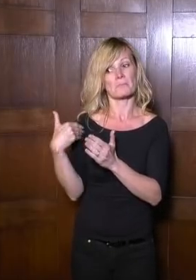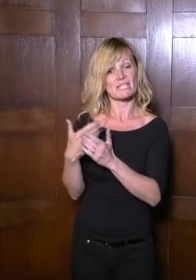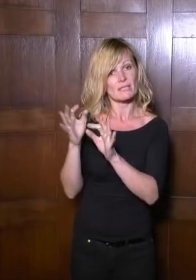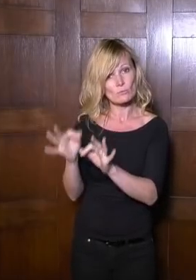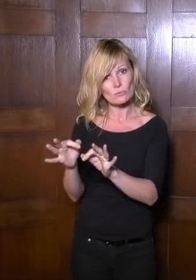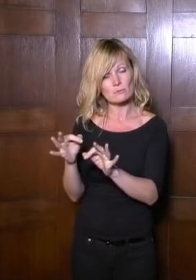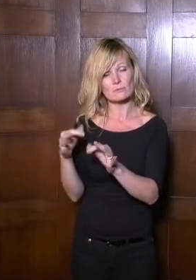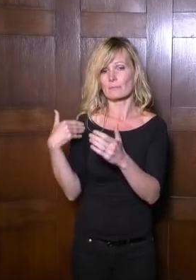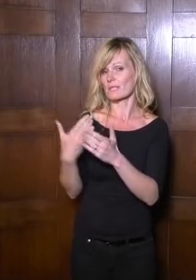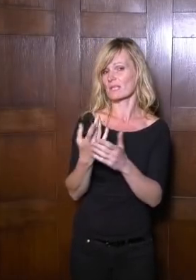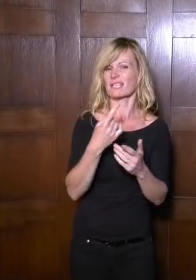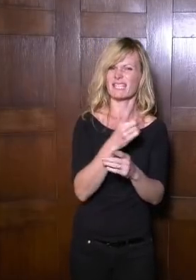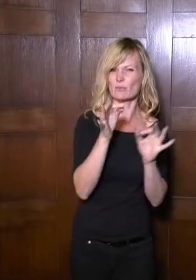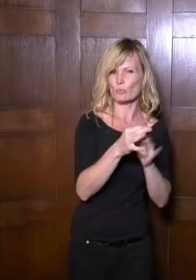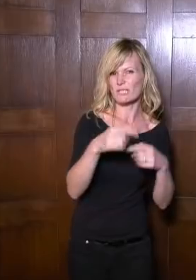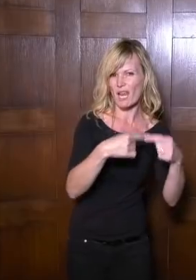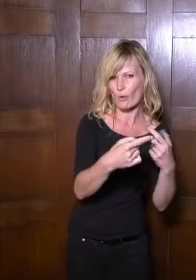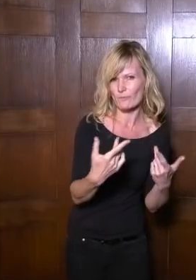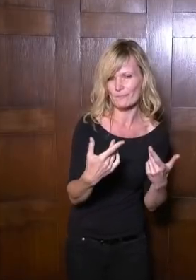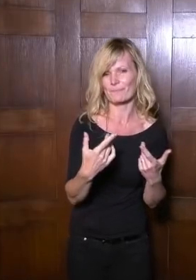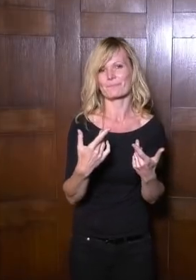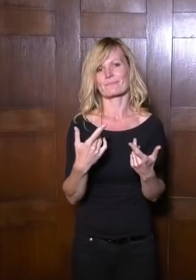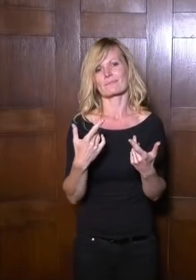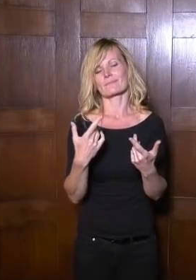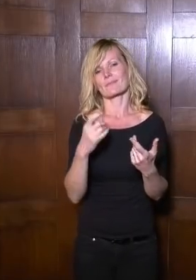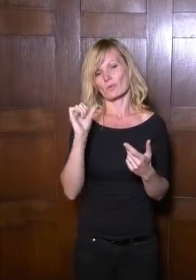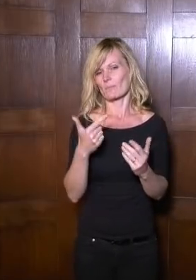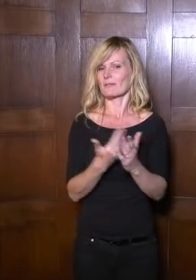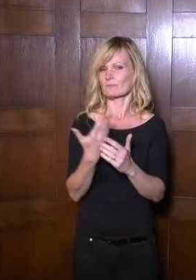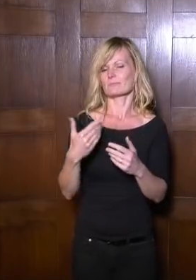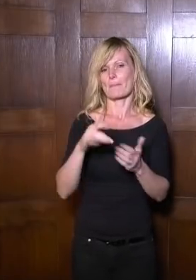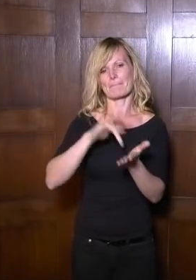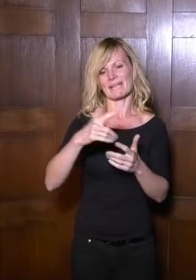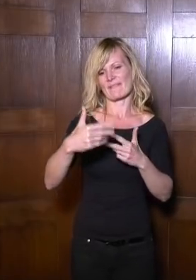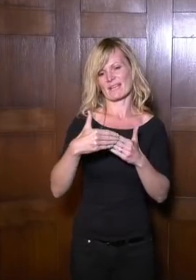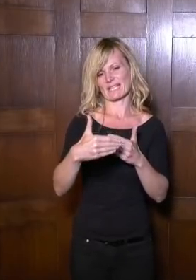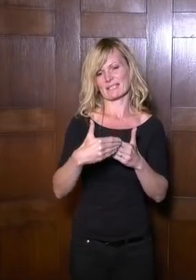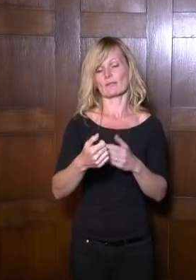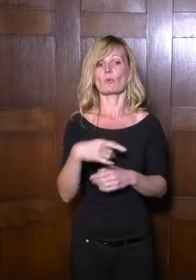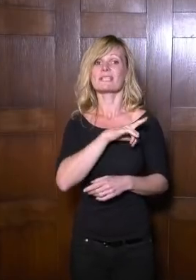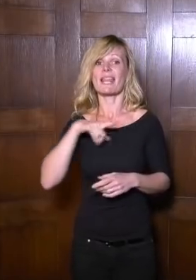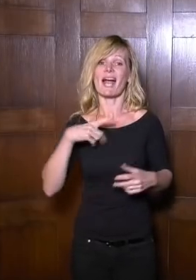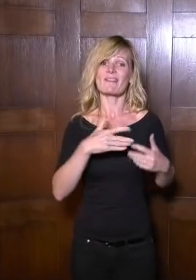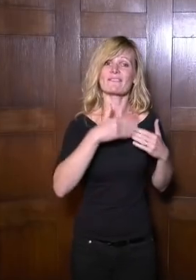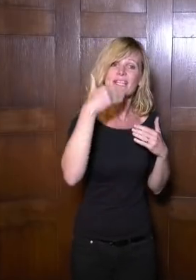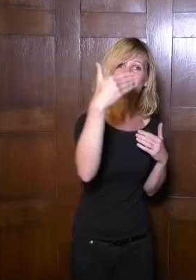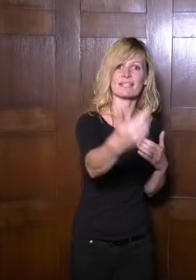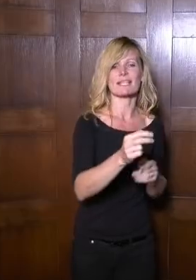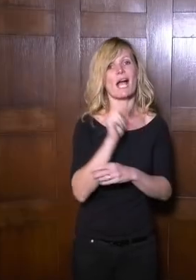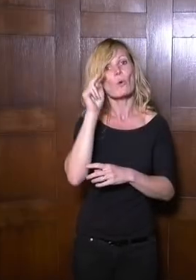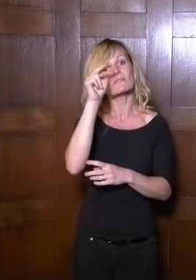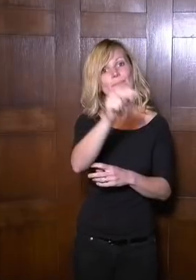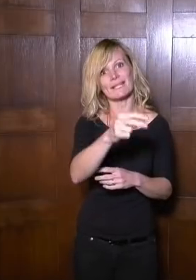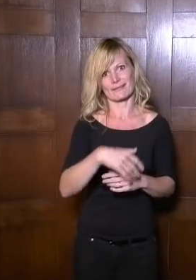ist nicht so gut gelaufen, wäre jetzt auch nochmal so eine mittelfristige Geschichte, um ein bisschen langfristiger Ausblicke auch zu